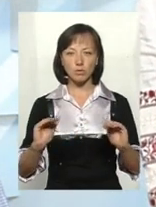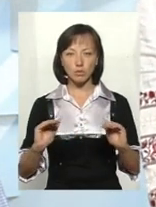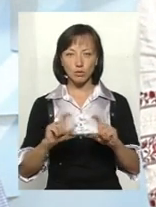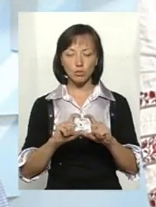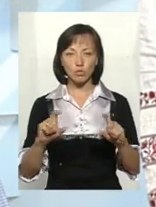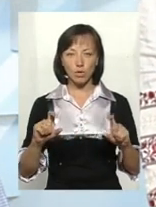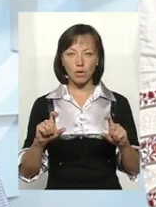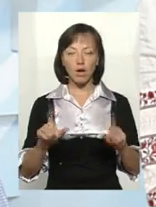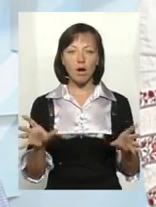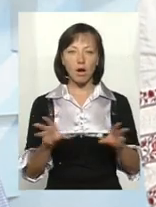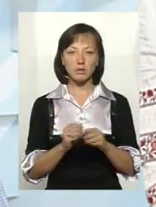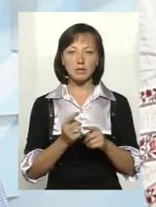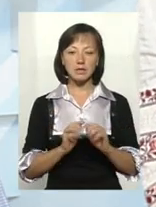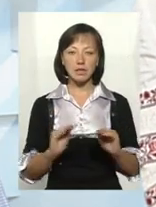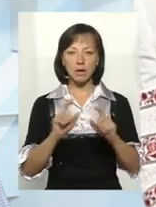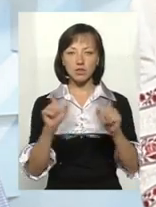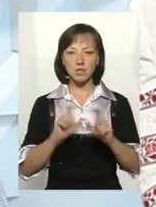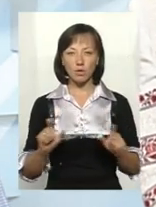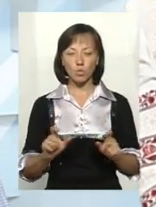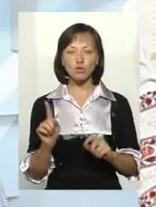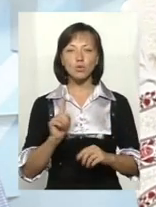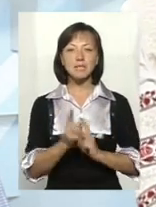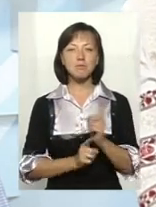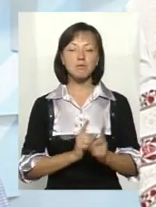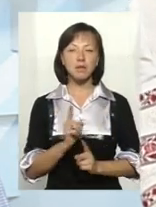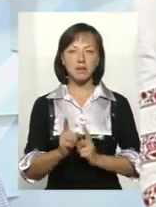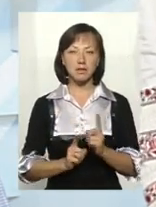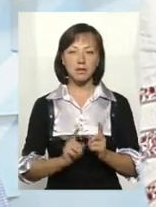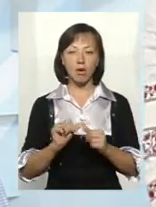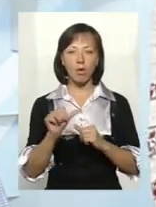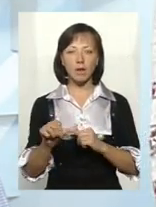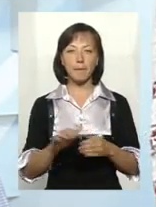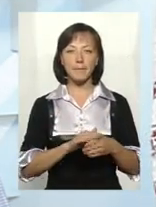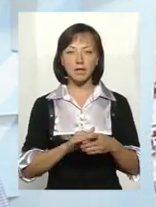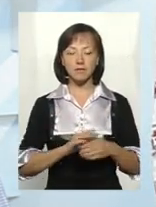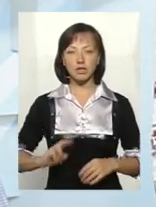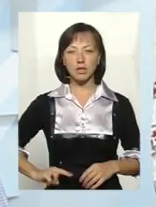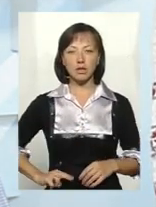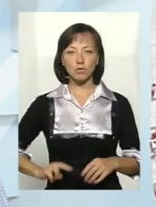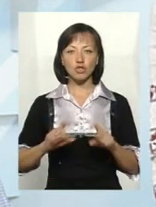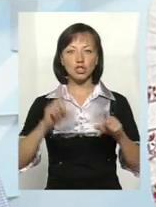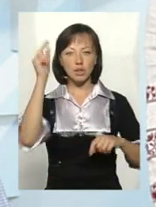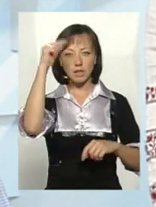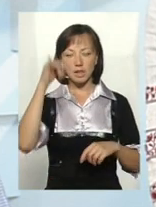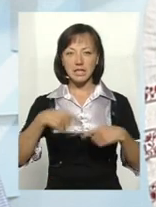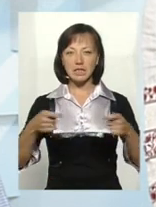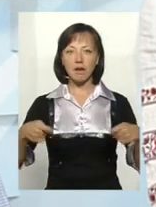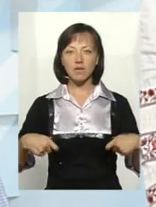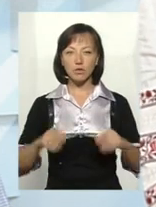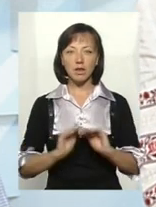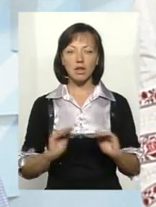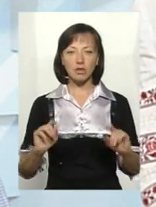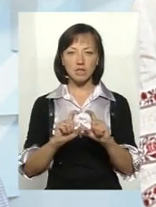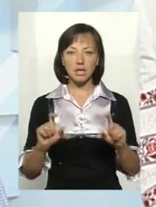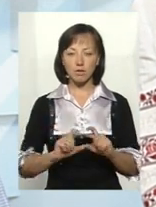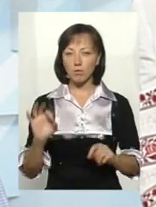молодшу школу, разом з тим в дитячі садочки. Що зміниться, окрім прізвищ директорів шкіл і завідувачів дитячих